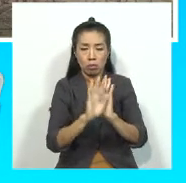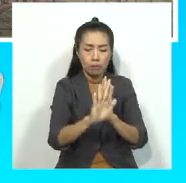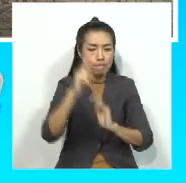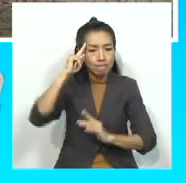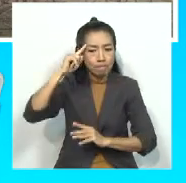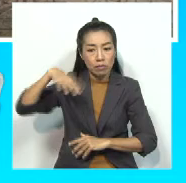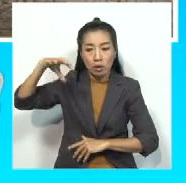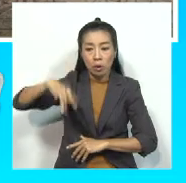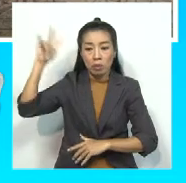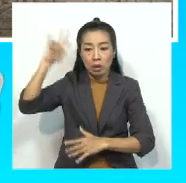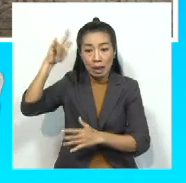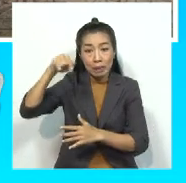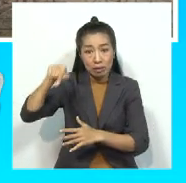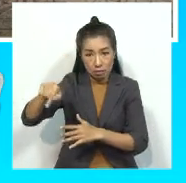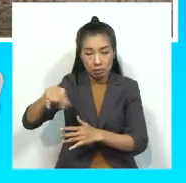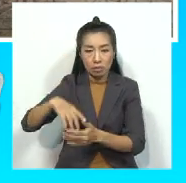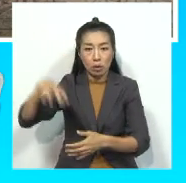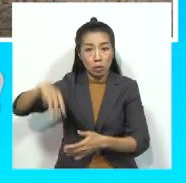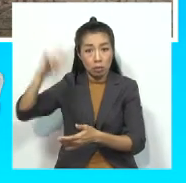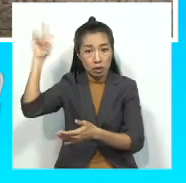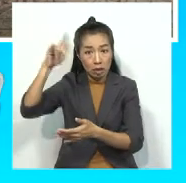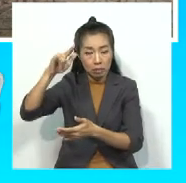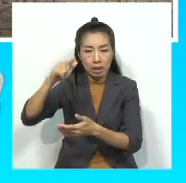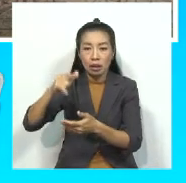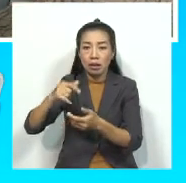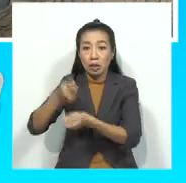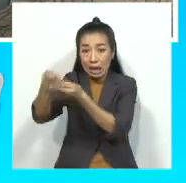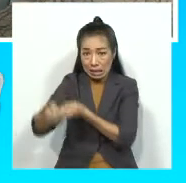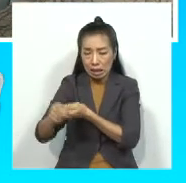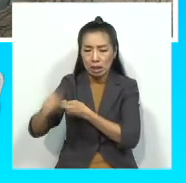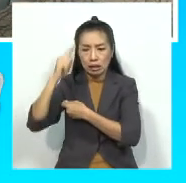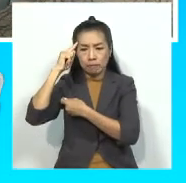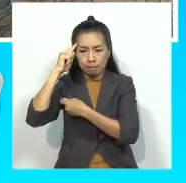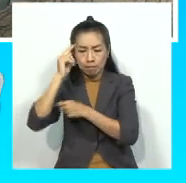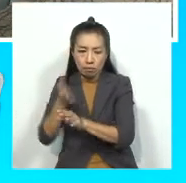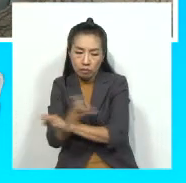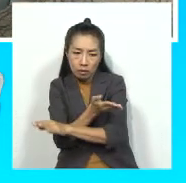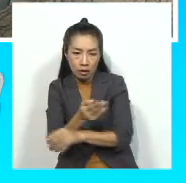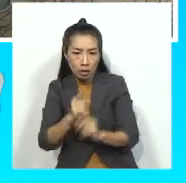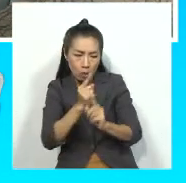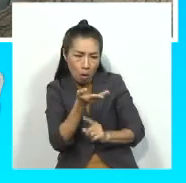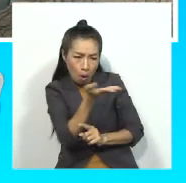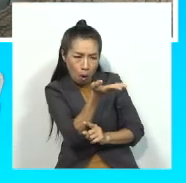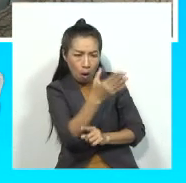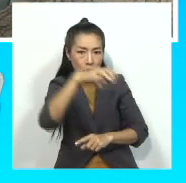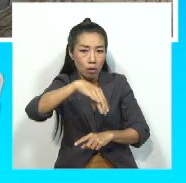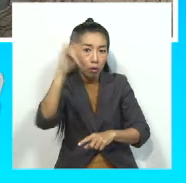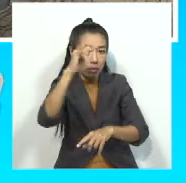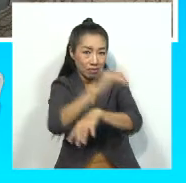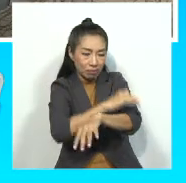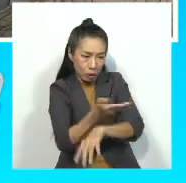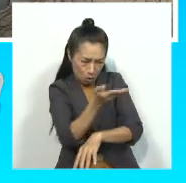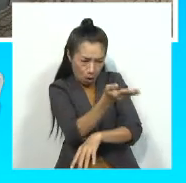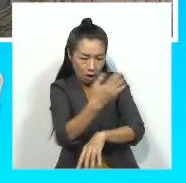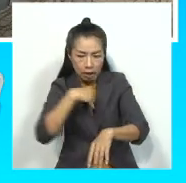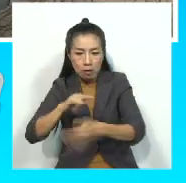างกรมฝนหลวงและกรมเกษตรเองเราก็ประสานกับหน่วยงานที่เกี่ยวข้องนะครับที่จะขอบินเข้าไปให้ใกล้ที่สุดเท่าที่ใกล้ได้เพราะนั้นเนี่ย